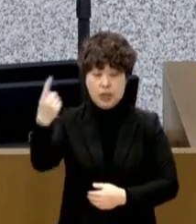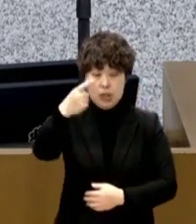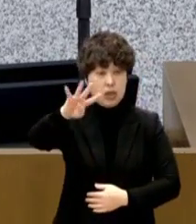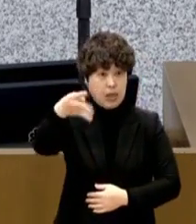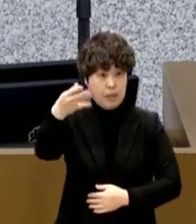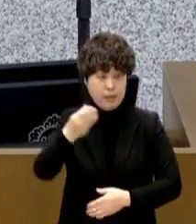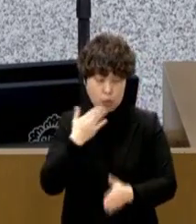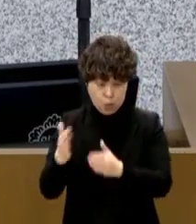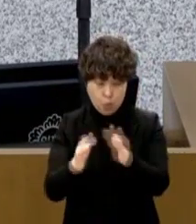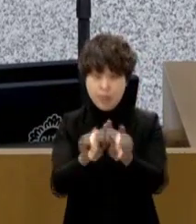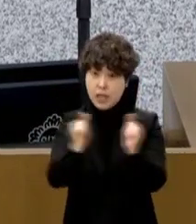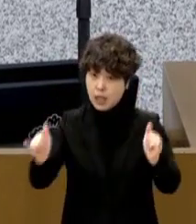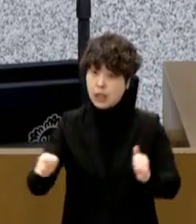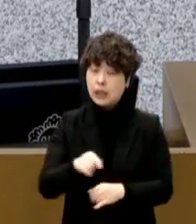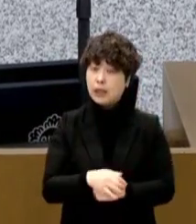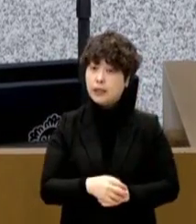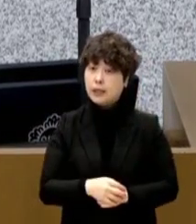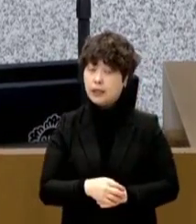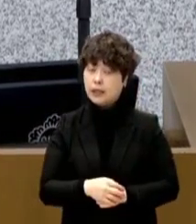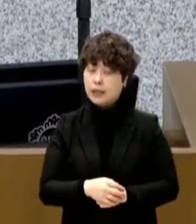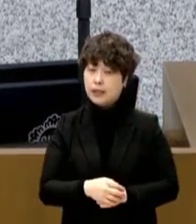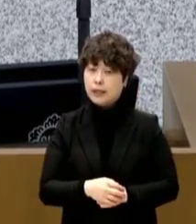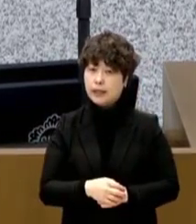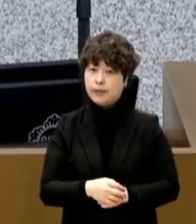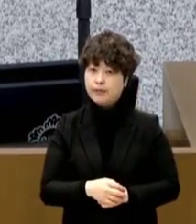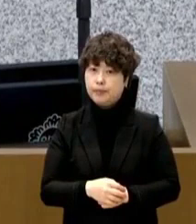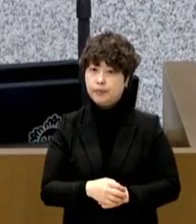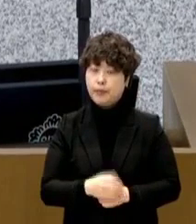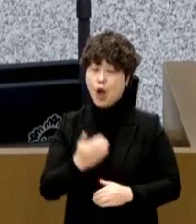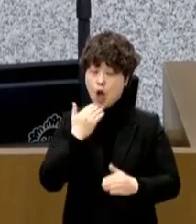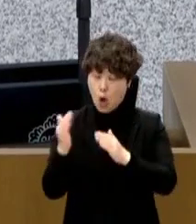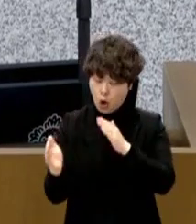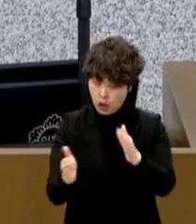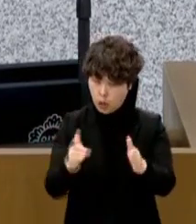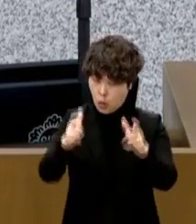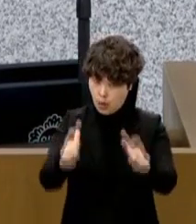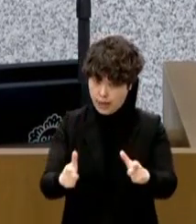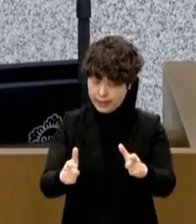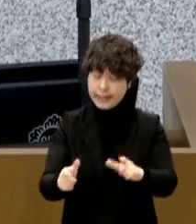1,400만 도민들께서 그래도 경기도에서는